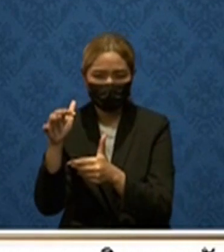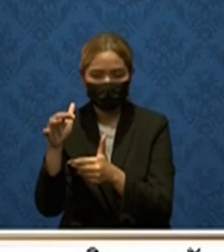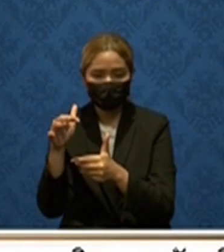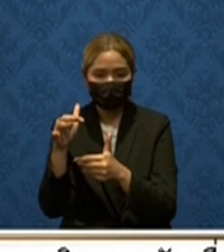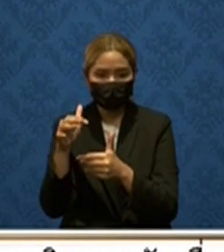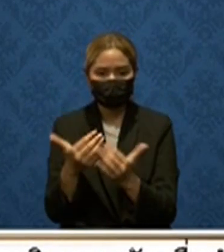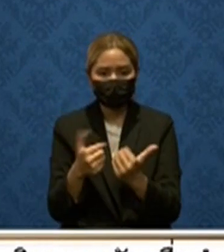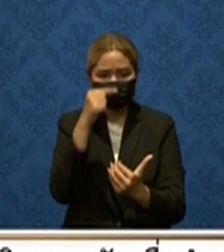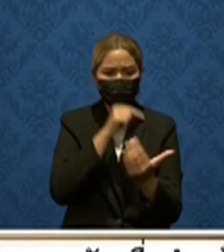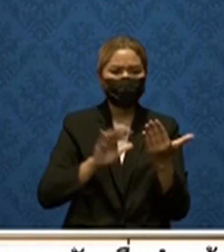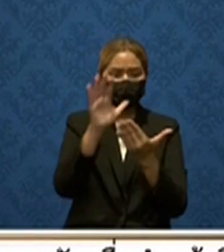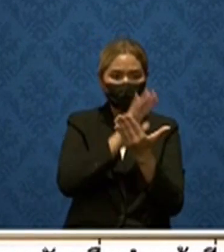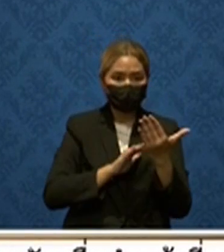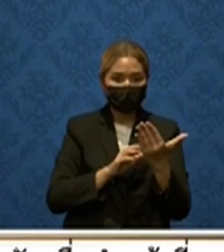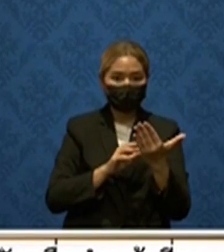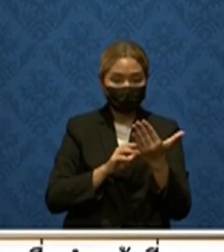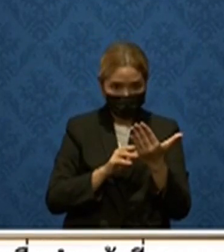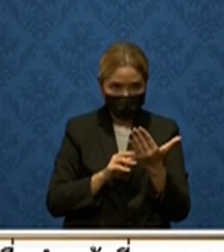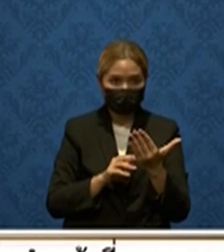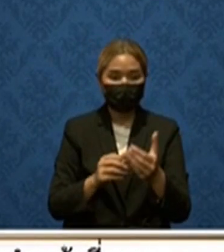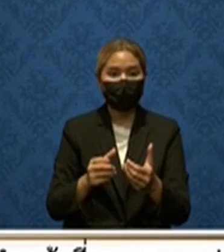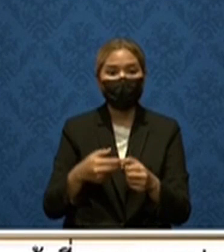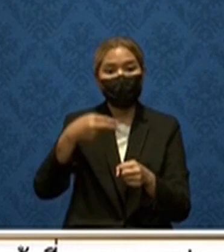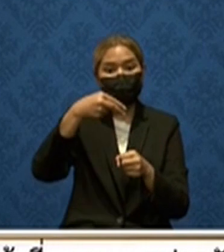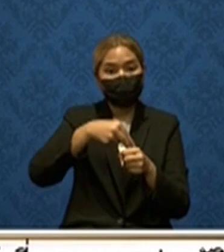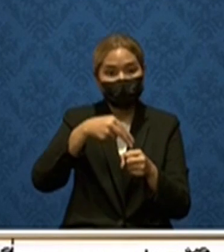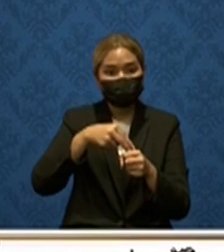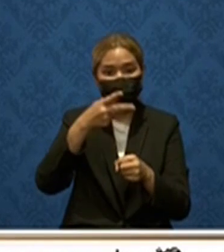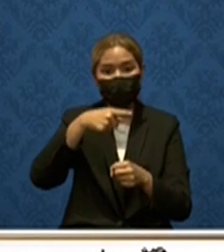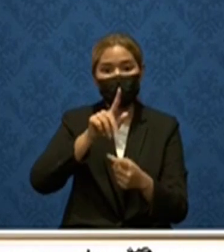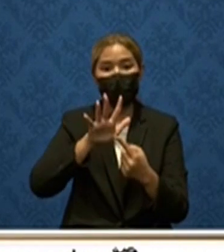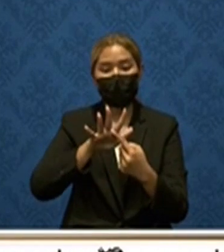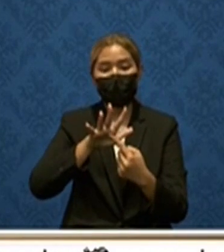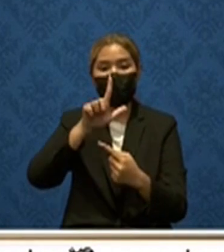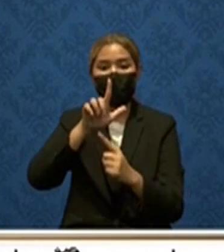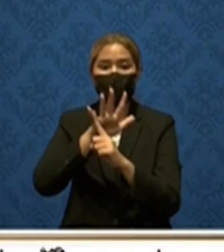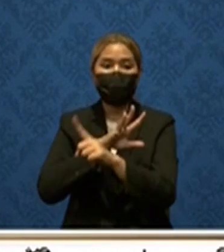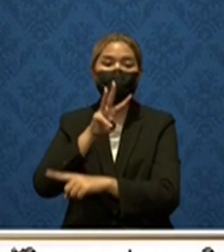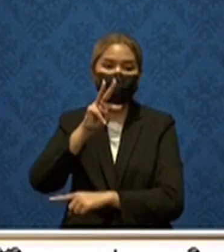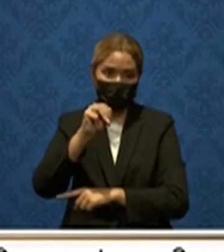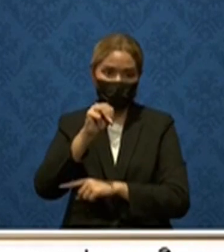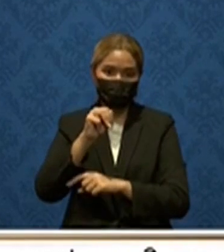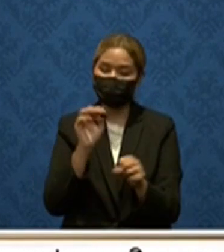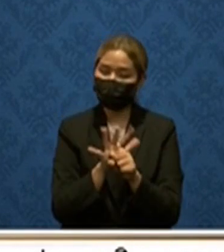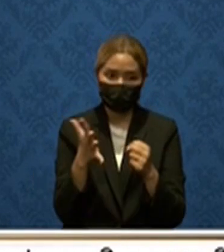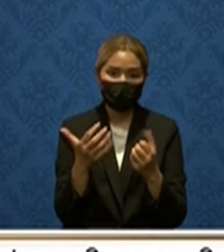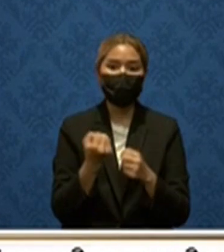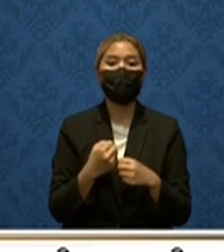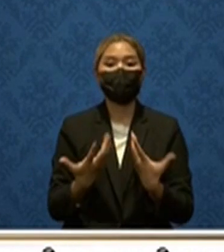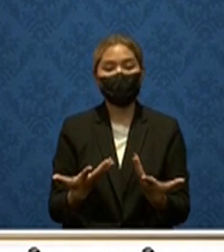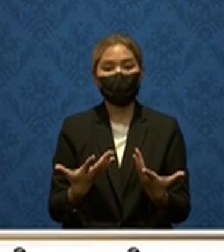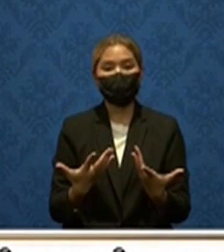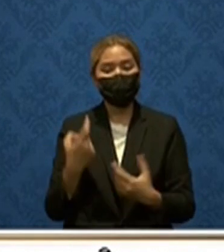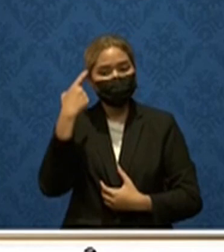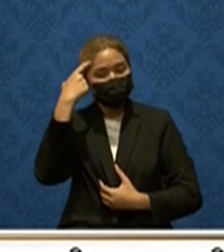นปามในประเทศขาดเดียวไม่พอกินมนจะกลเป็ผ doctrineให่ 3 ซ้อนเพราฉะนั้นขนาดนี้จึงได้มีการ